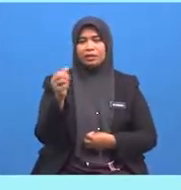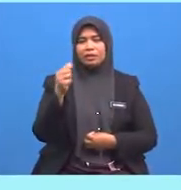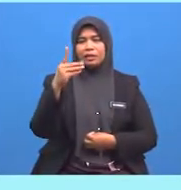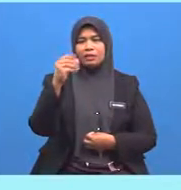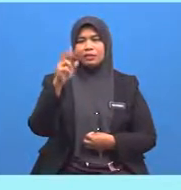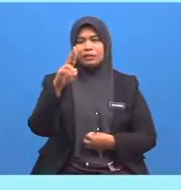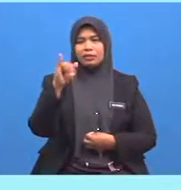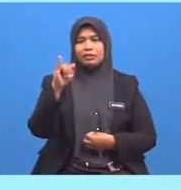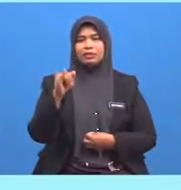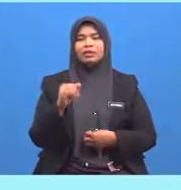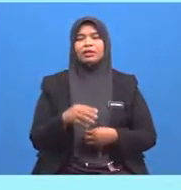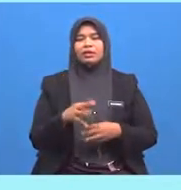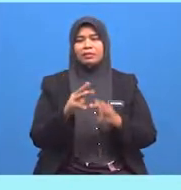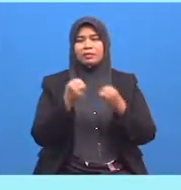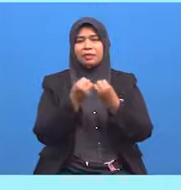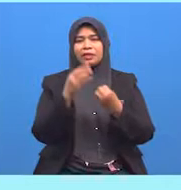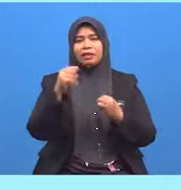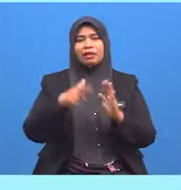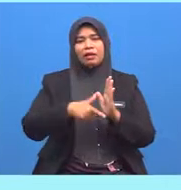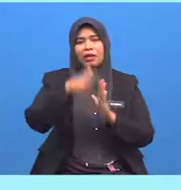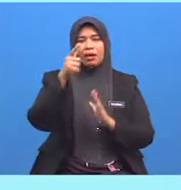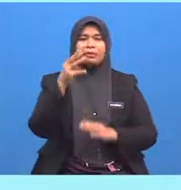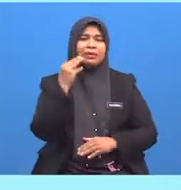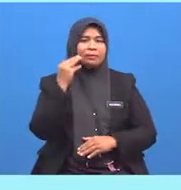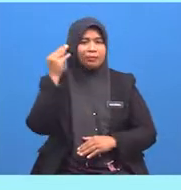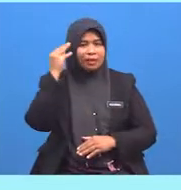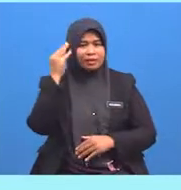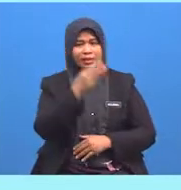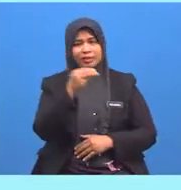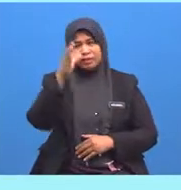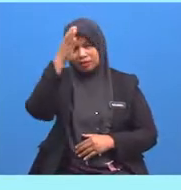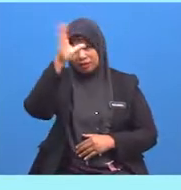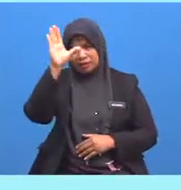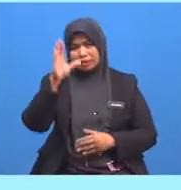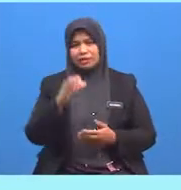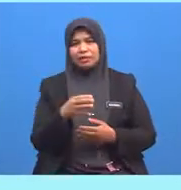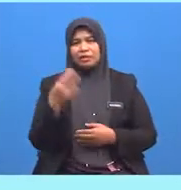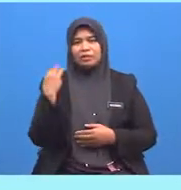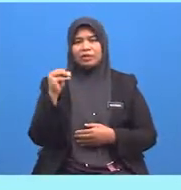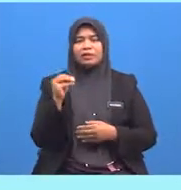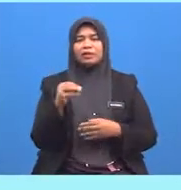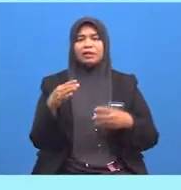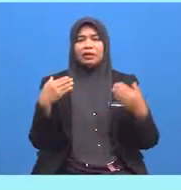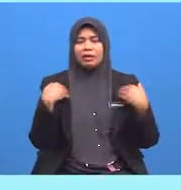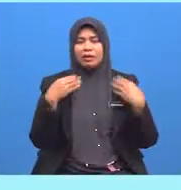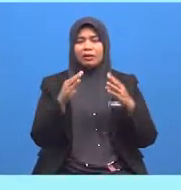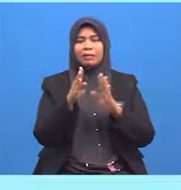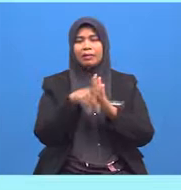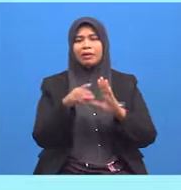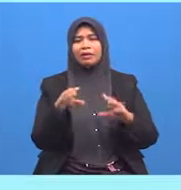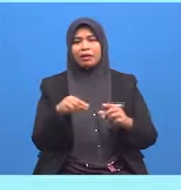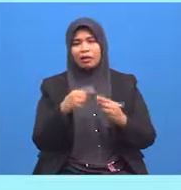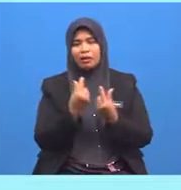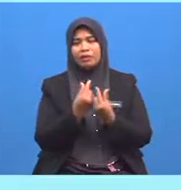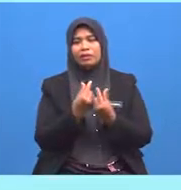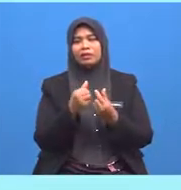LB matang dancer di akarnya mereka mempunyai pergaulan yang luas dengan pedagang dari luar